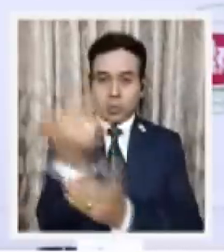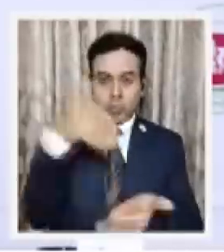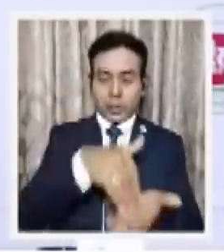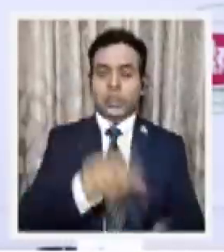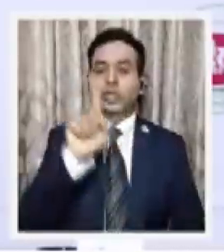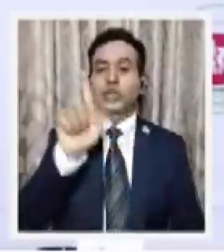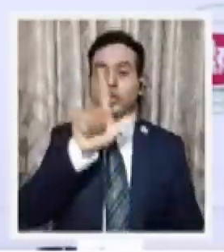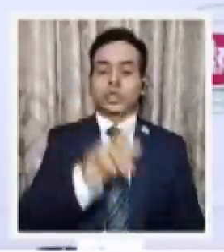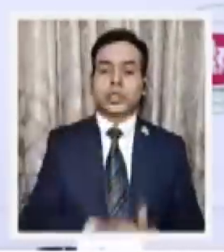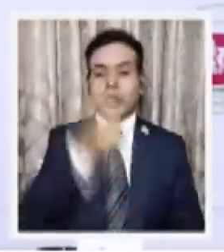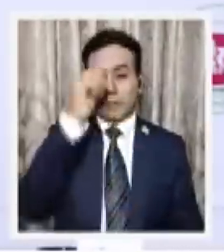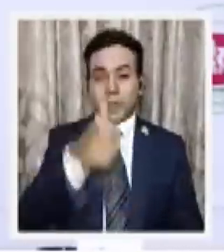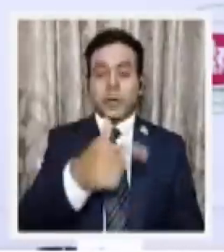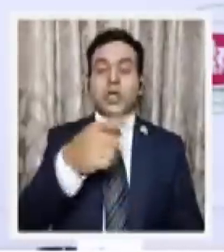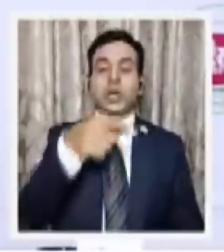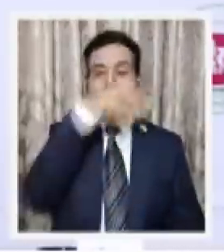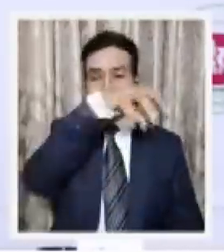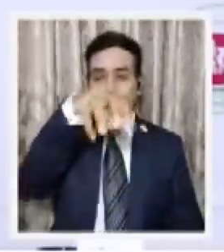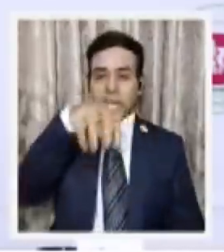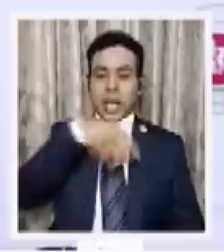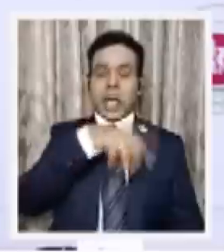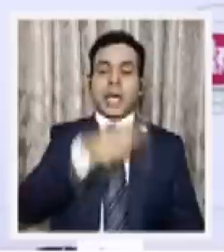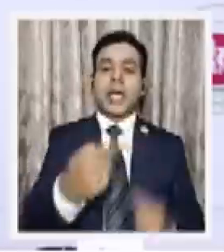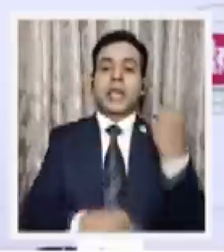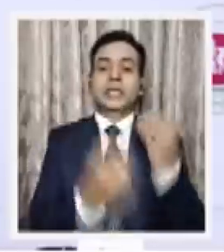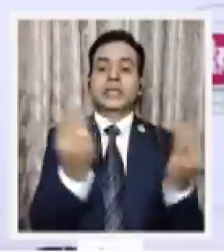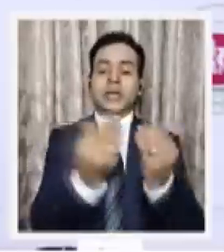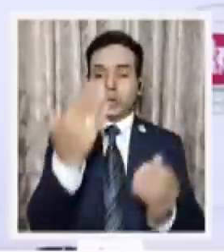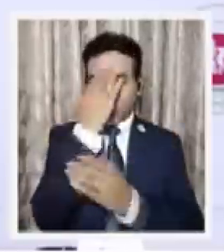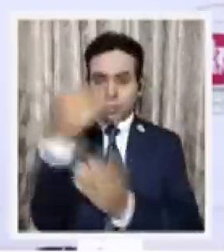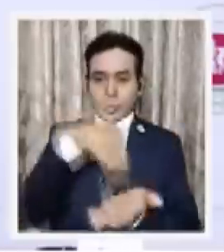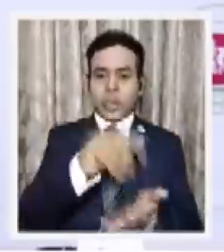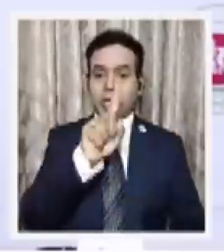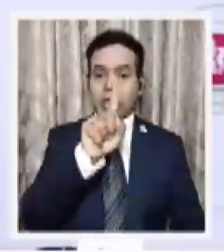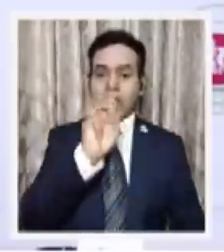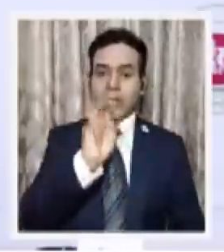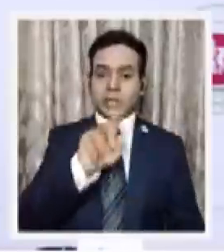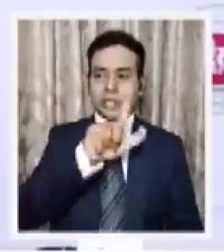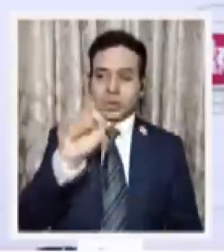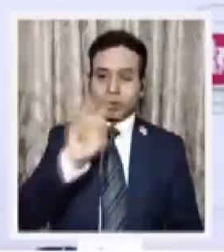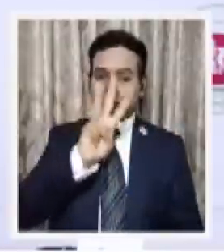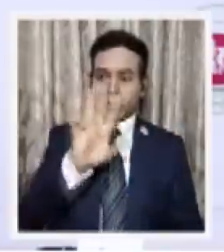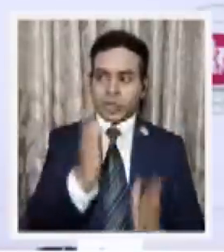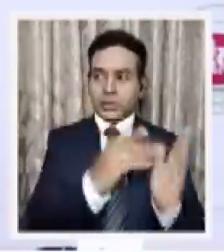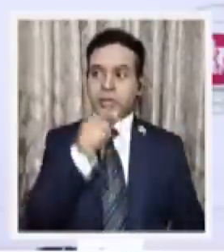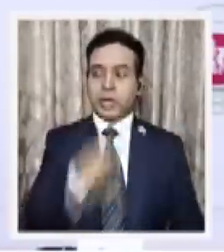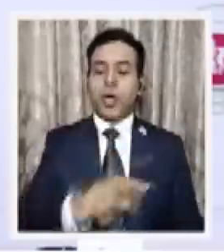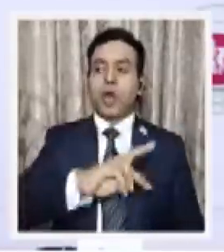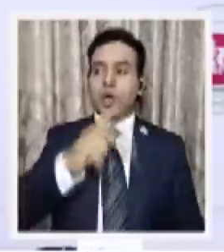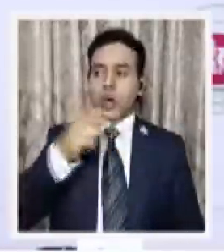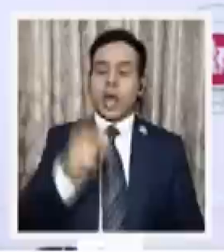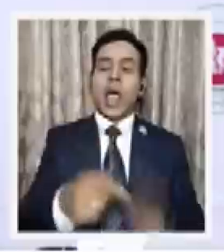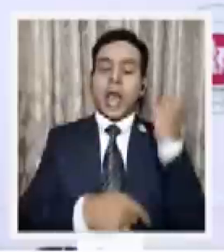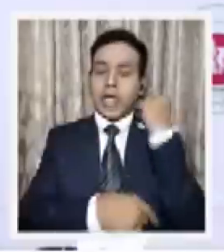সারা দেশের অন্যান্য হাসপাতালে সাধারণ শয্যা রোগী ভর্তি আছেন 1,735 জন এবং সারা দেশের অন্যান্য হাসপাতালে